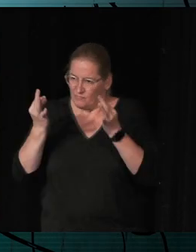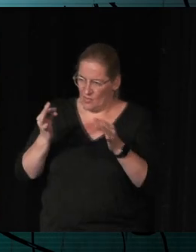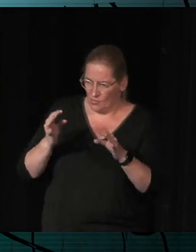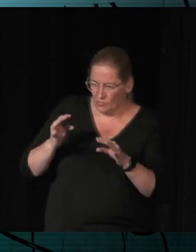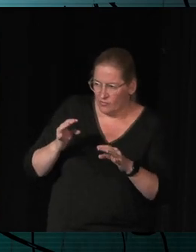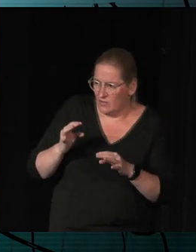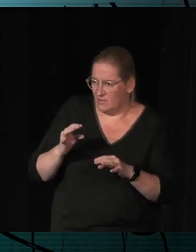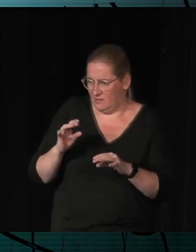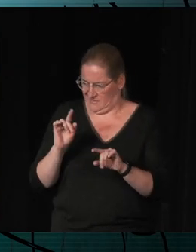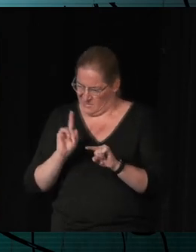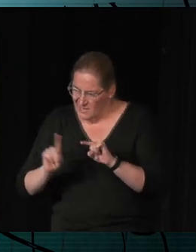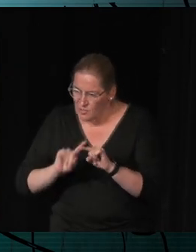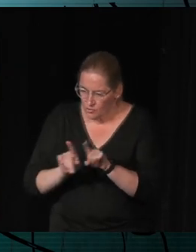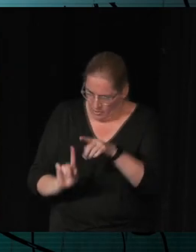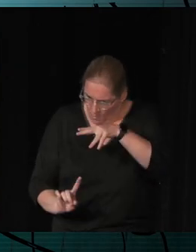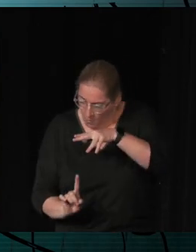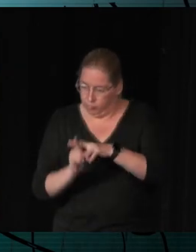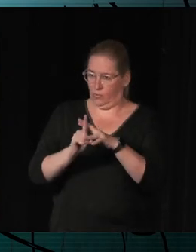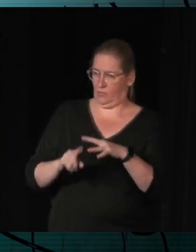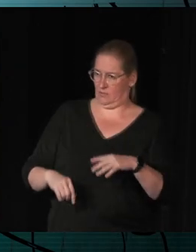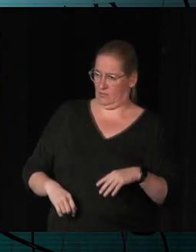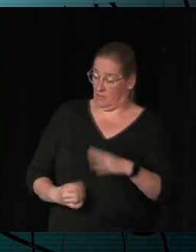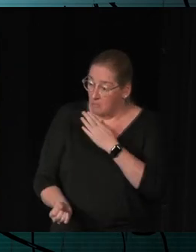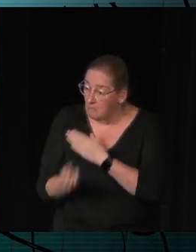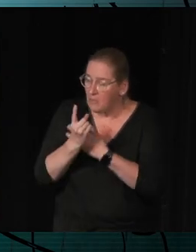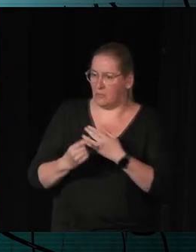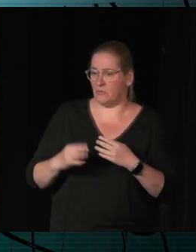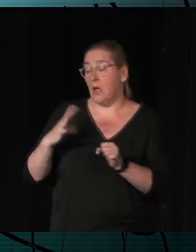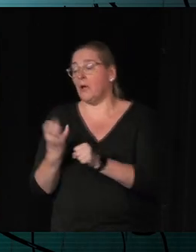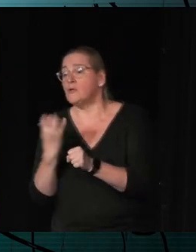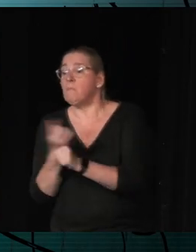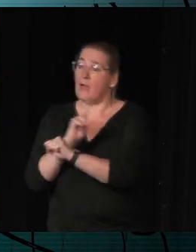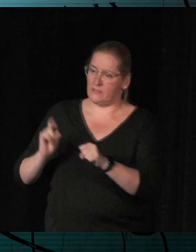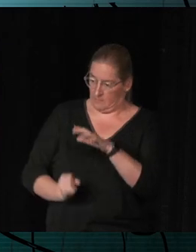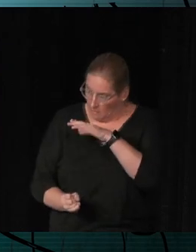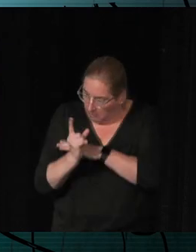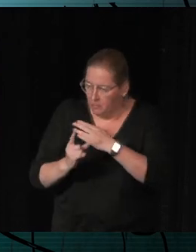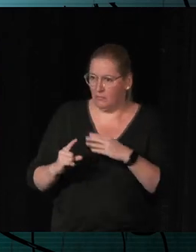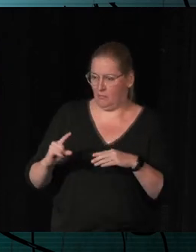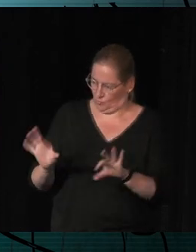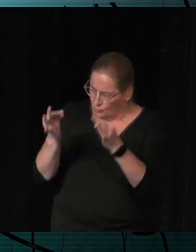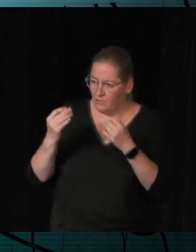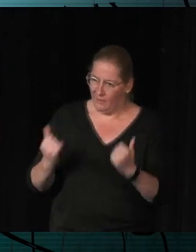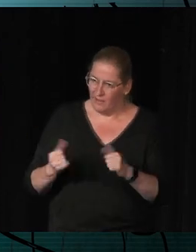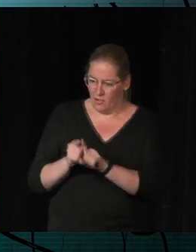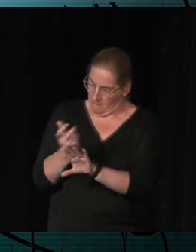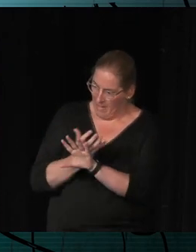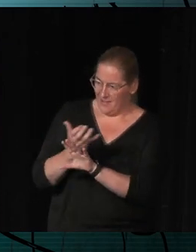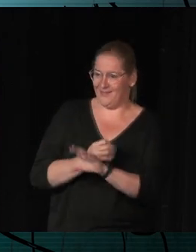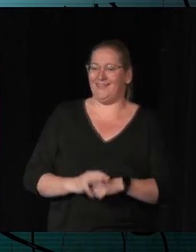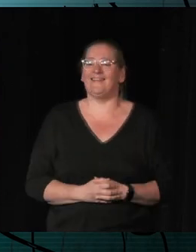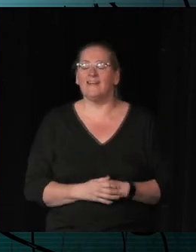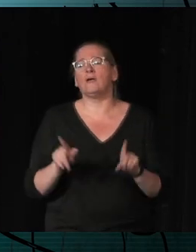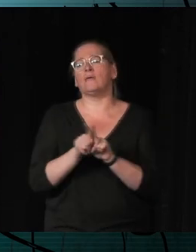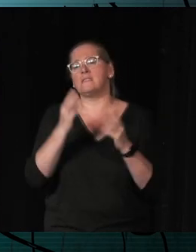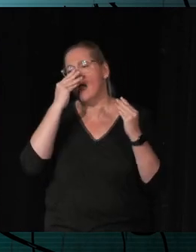réussi mais moi ce que j'aime bien justement dans cette recherche de jeu un peu c'est parce que il y a la façon aussi de jouer est différente des